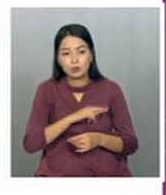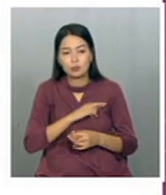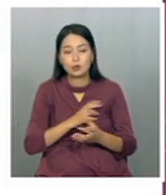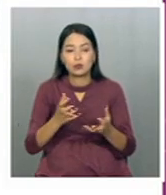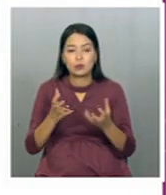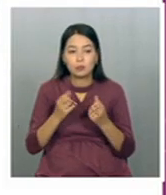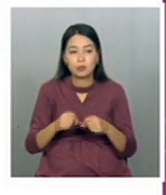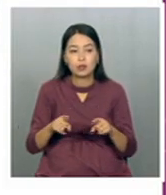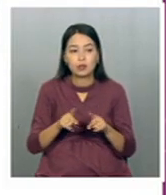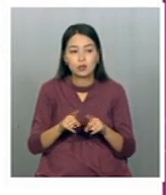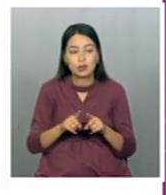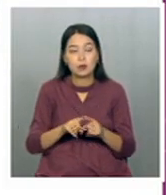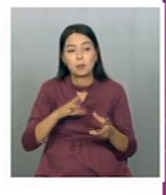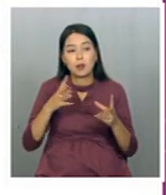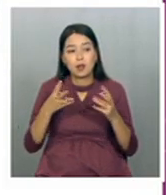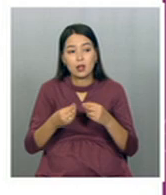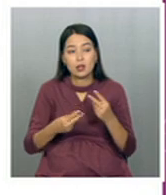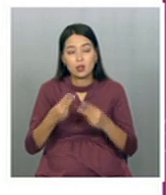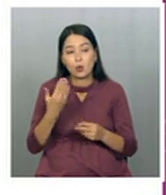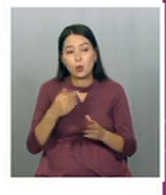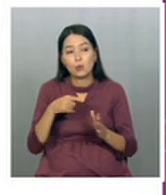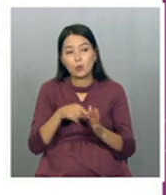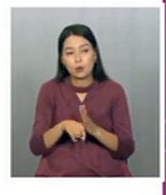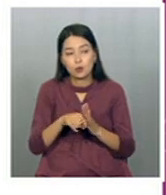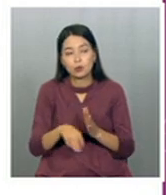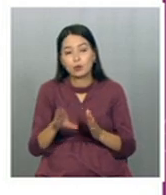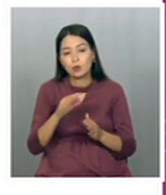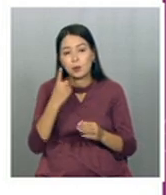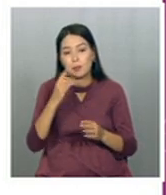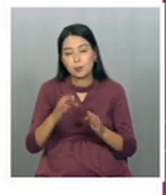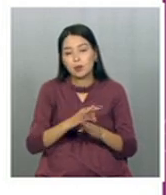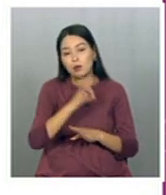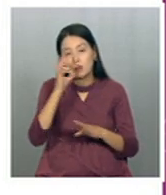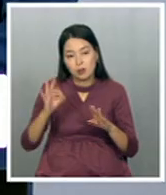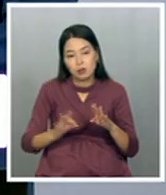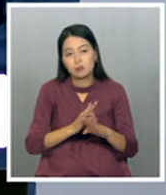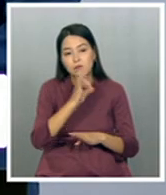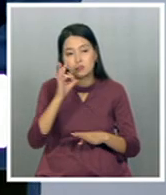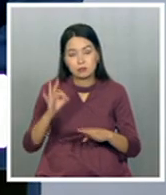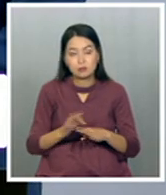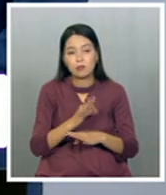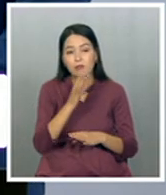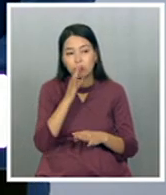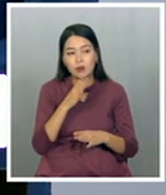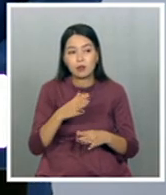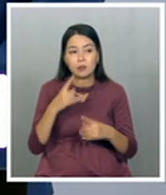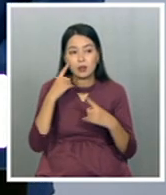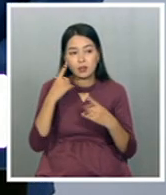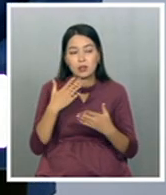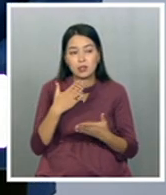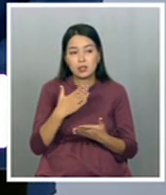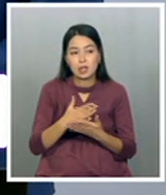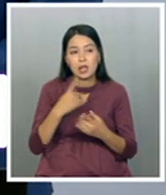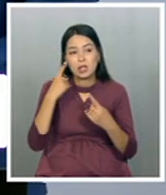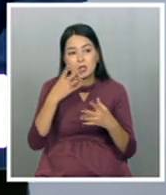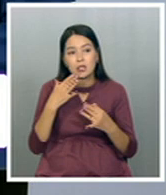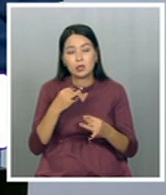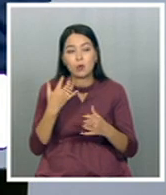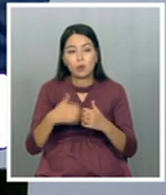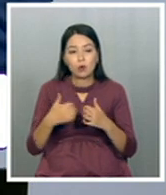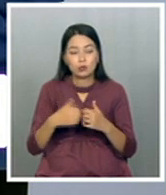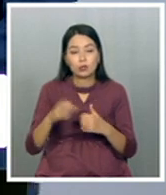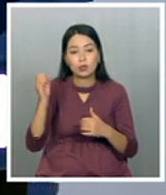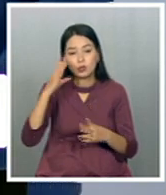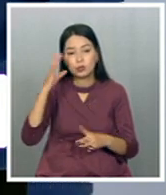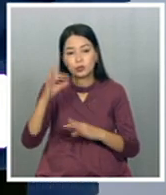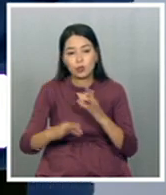нүктемен салыстырғандағы өз өсінен бір рет айналу уақытын айтамыз. Нақты және орташа күн тәулігі. Күн